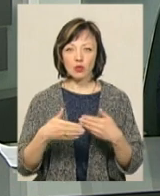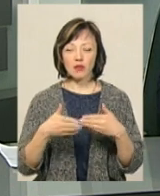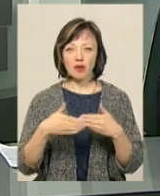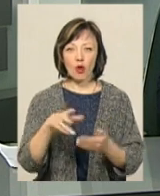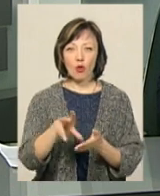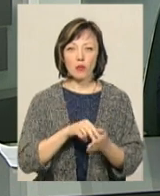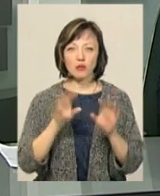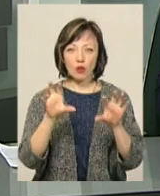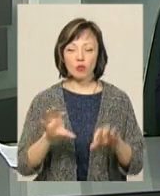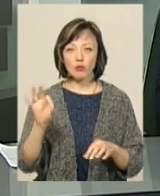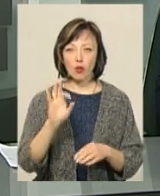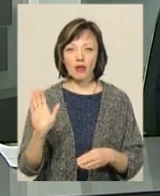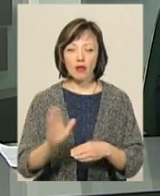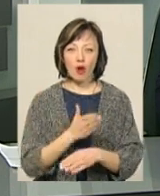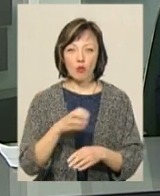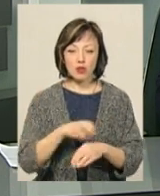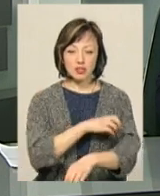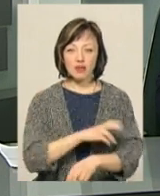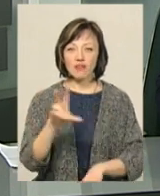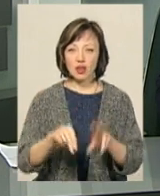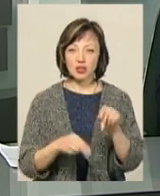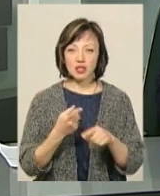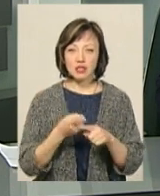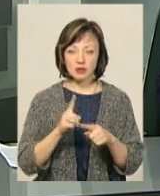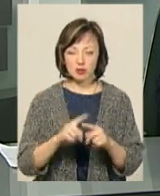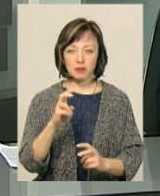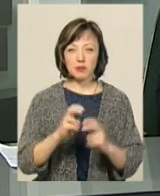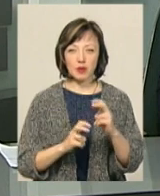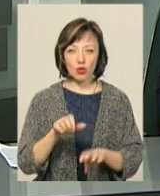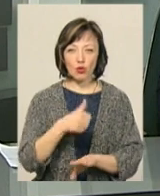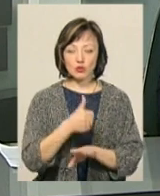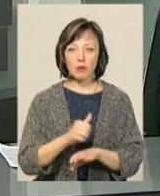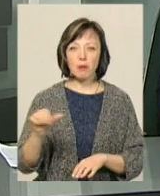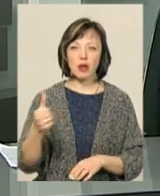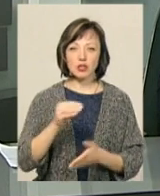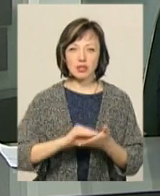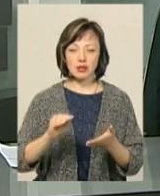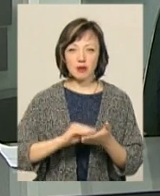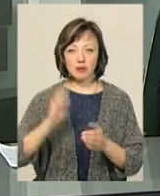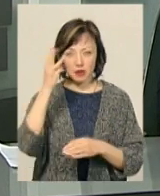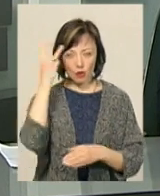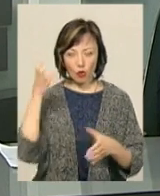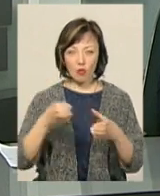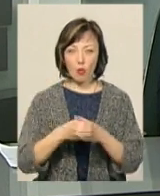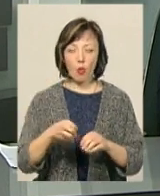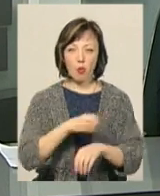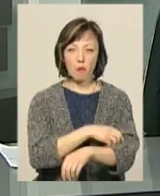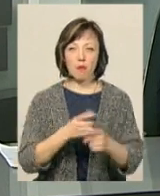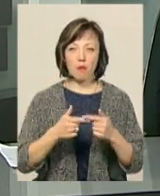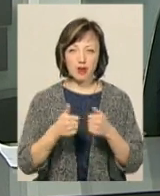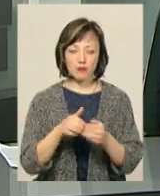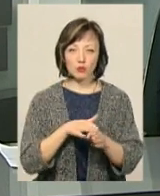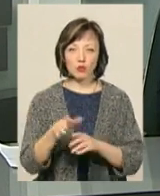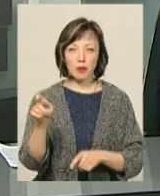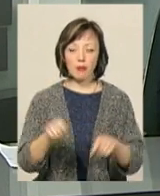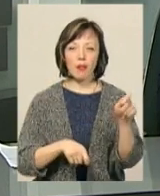про декомунізацію. Бо вважають, що саме на підприємстві, яке очолює перший секретар Хмельницького обкому Компартії, і відбувся